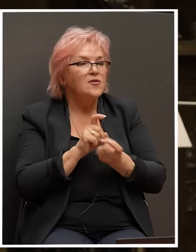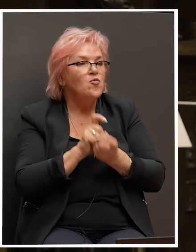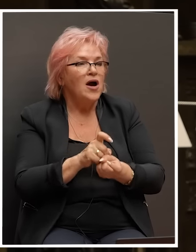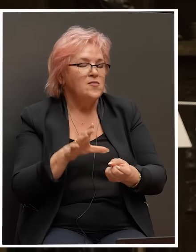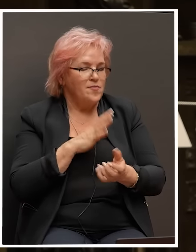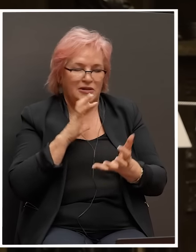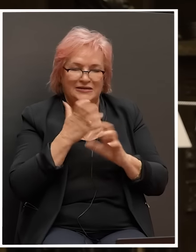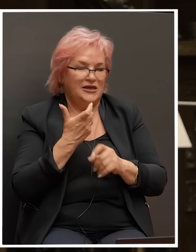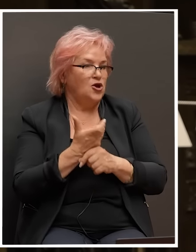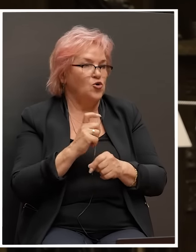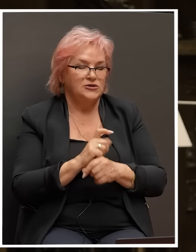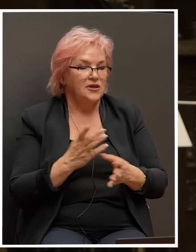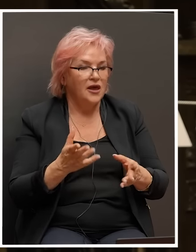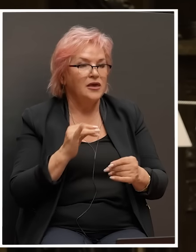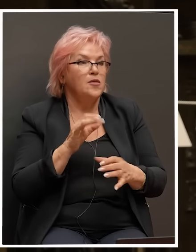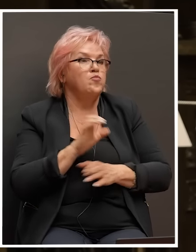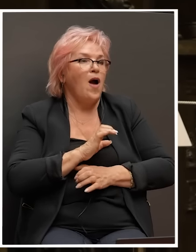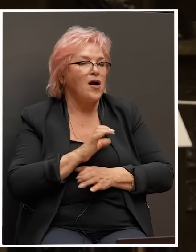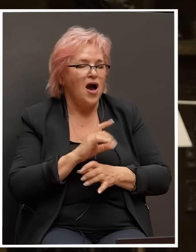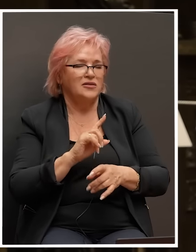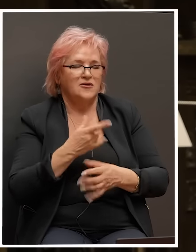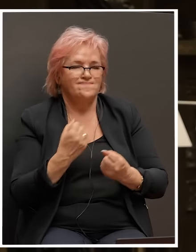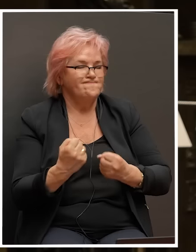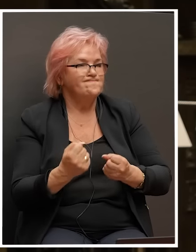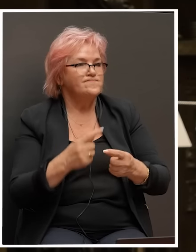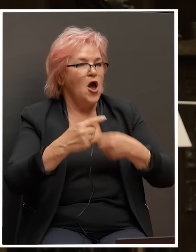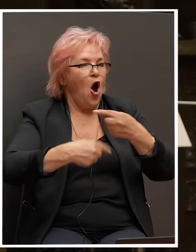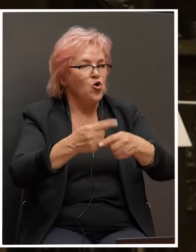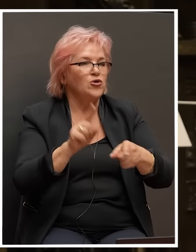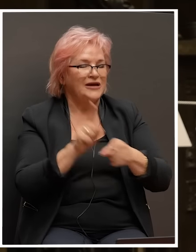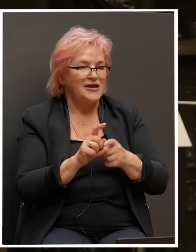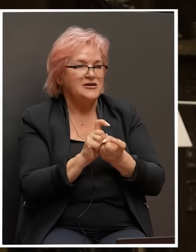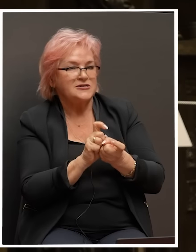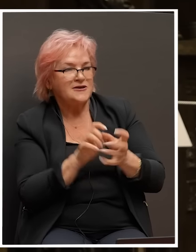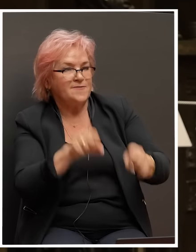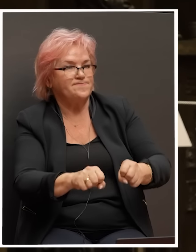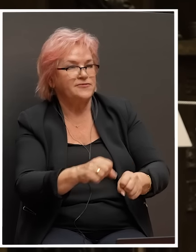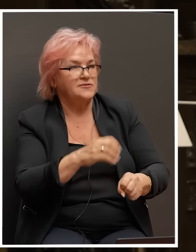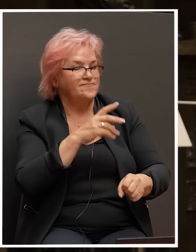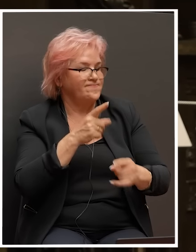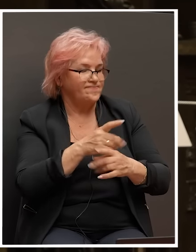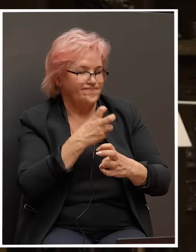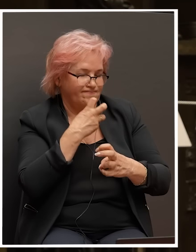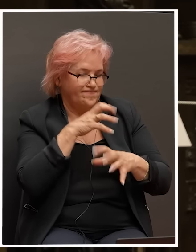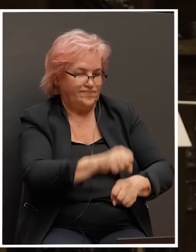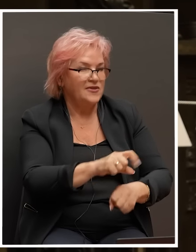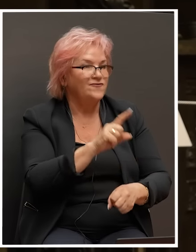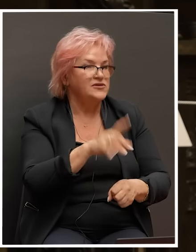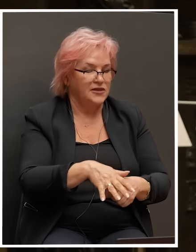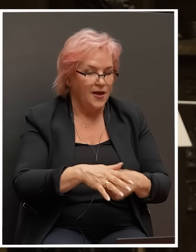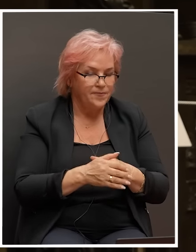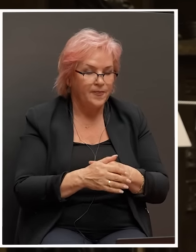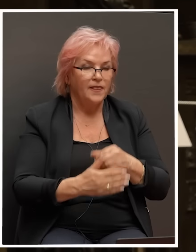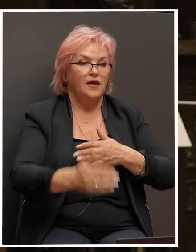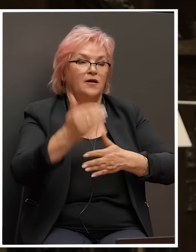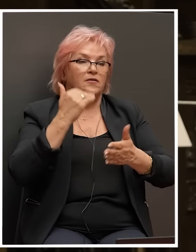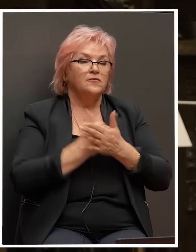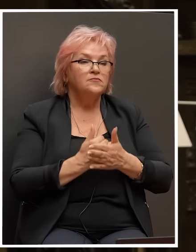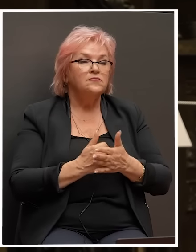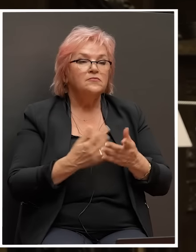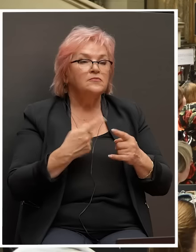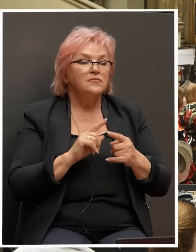всегда серьезная. И богатые, сильные, мощные рода, конечно, за нее все время боролись. И это, в конечном итоге, приводило к